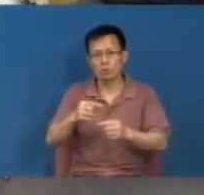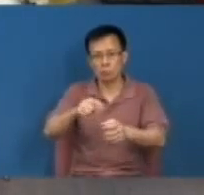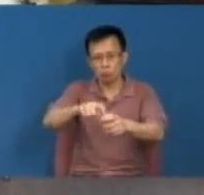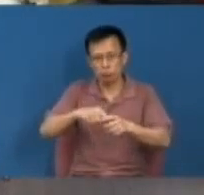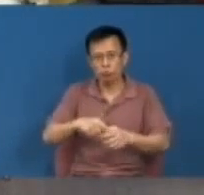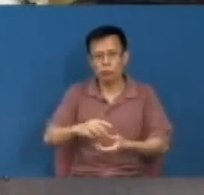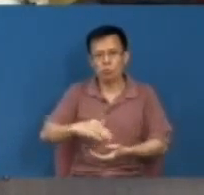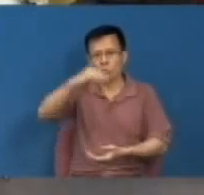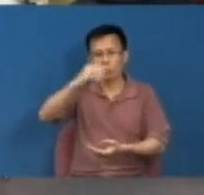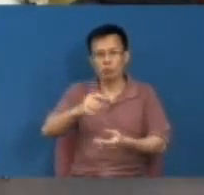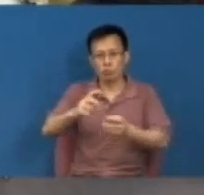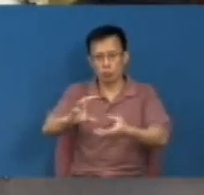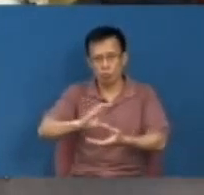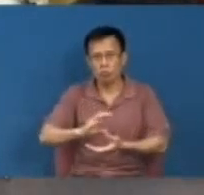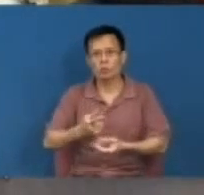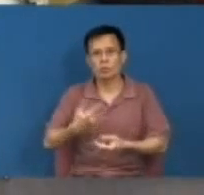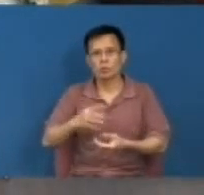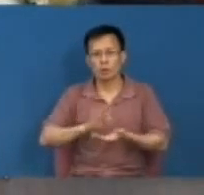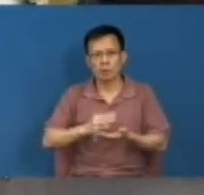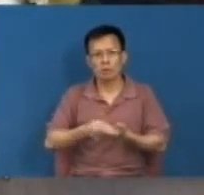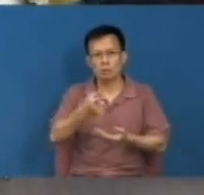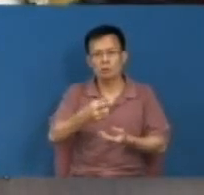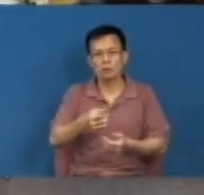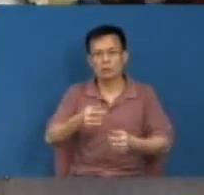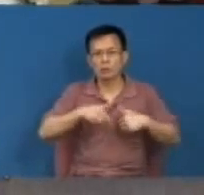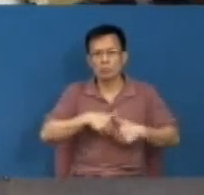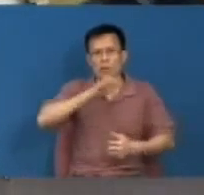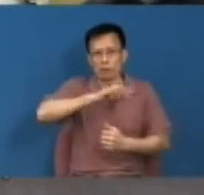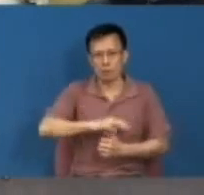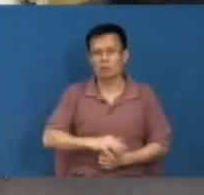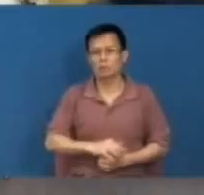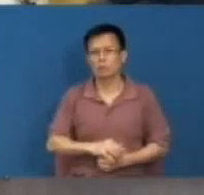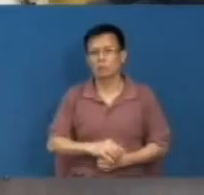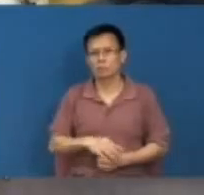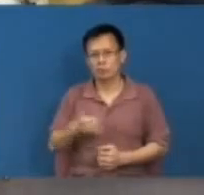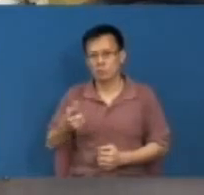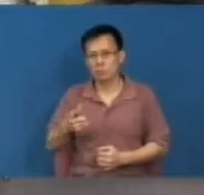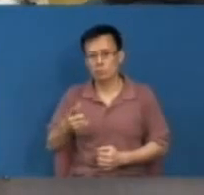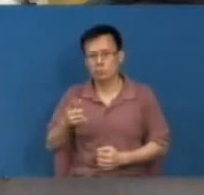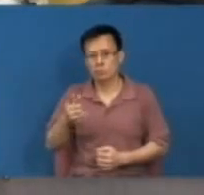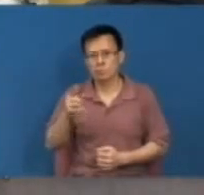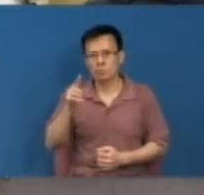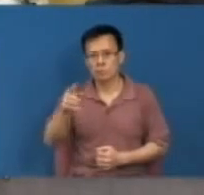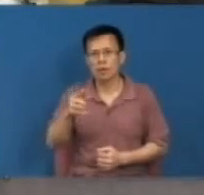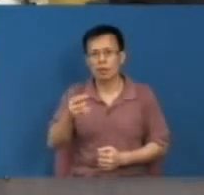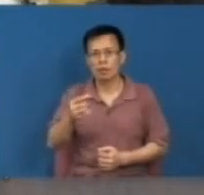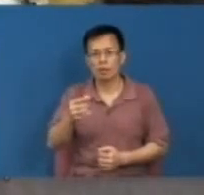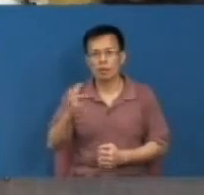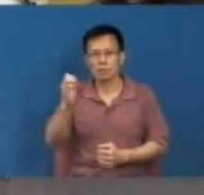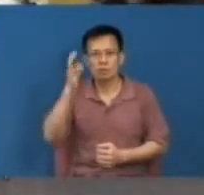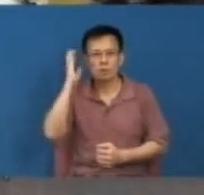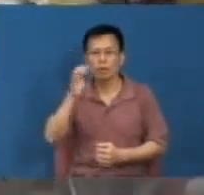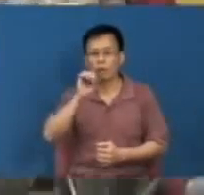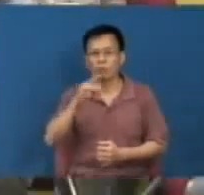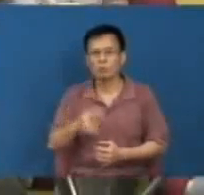又要有咁樣嘅心理嘅壓力嚇。好啦，不如聽下陳生，你係仲勞嘈喎？俾阿陳生講先嚇。 嗱，佢